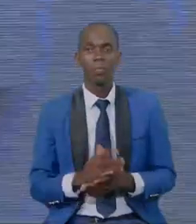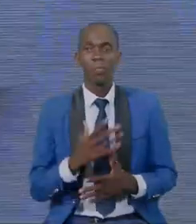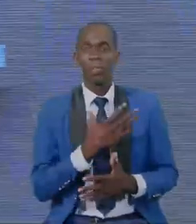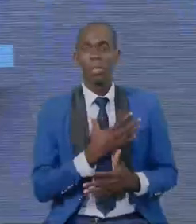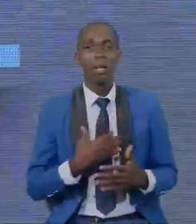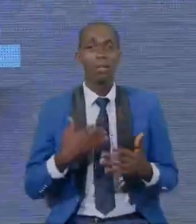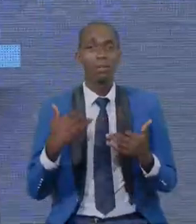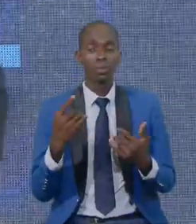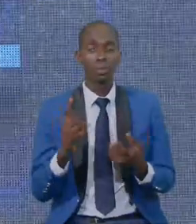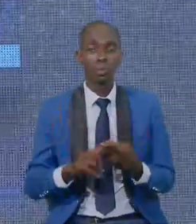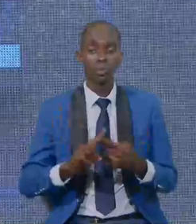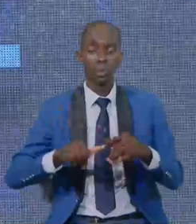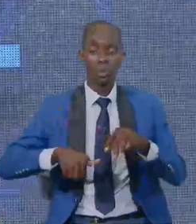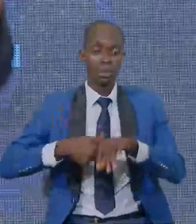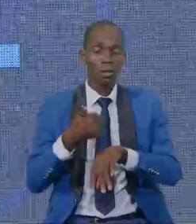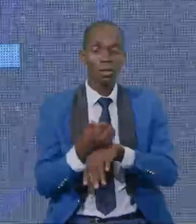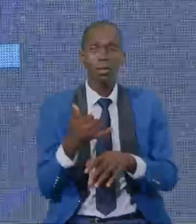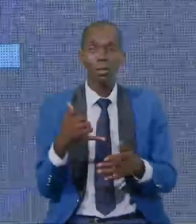ordonné.